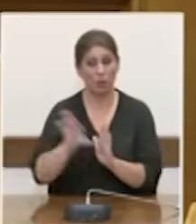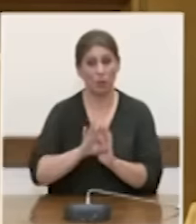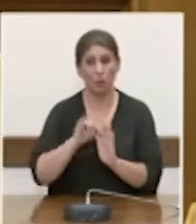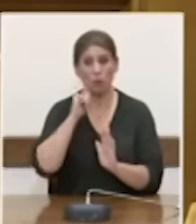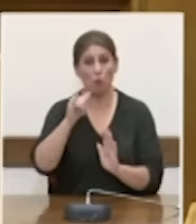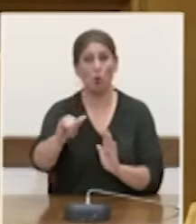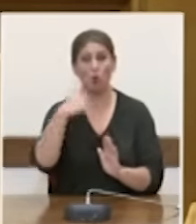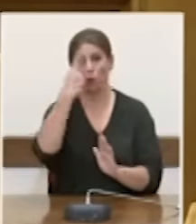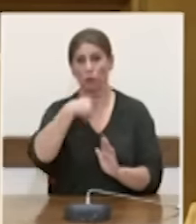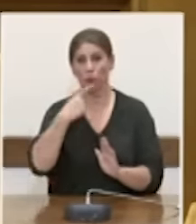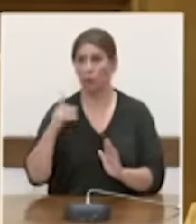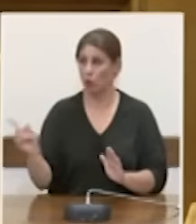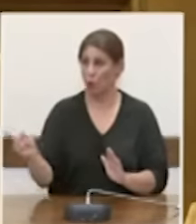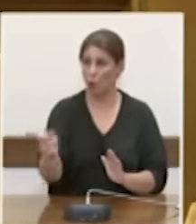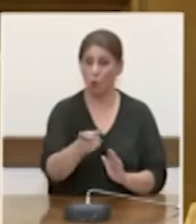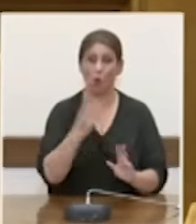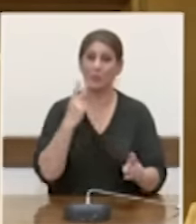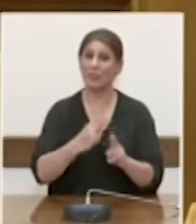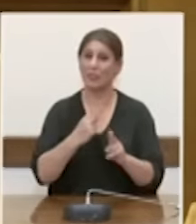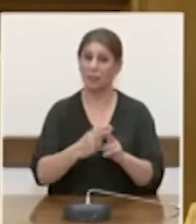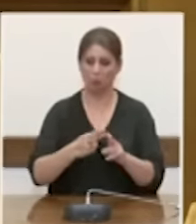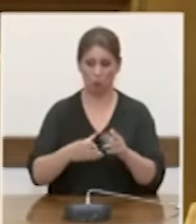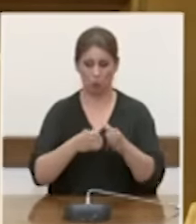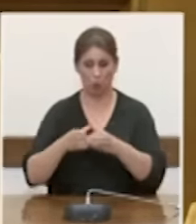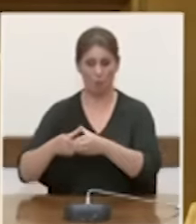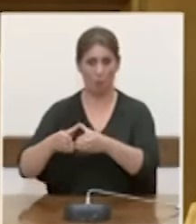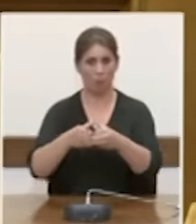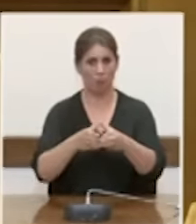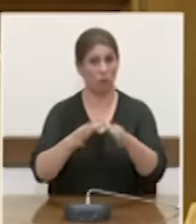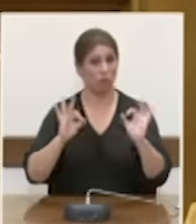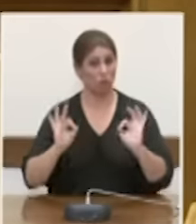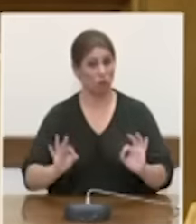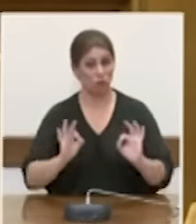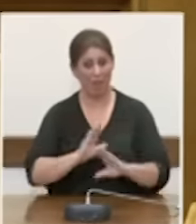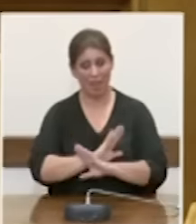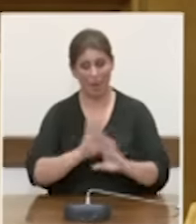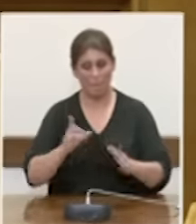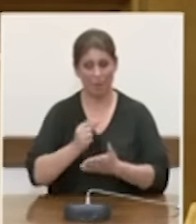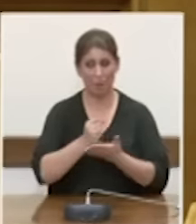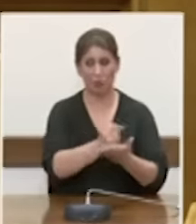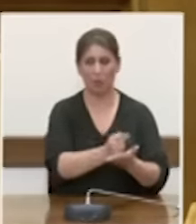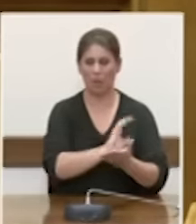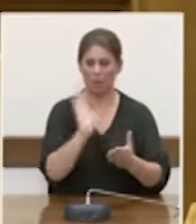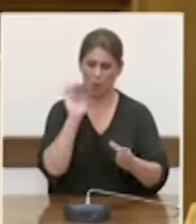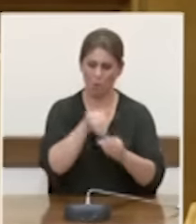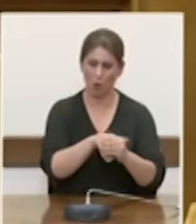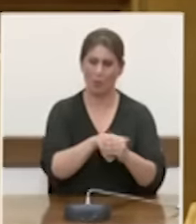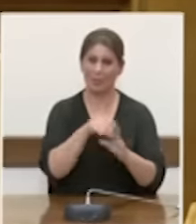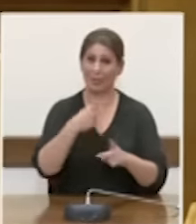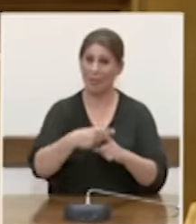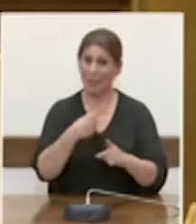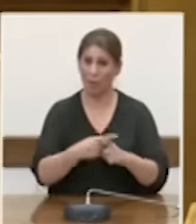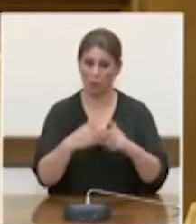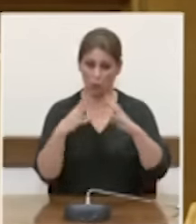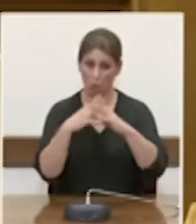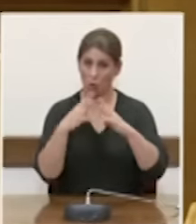όλους αυτούς τους κρίσιμους τομείς. Και βέβαια, καμιά χρηματοδότηση και καμία εμπλοκή της Ελλάδας σε πολέμους